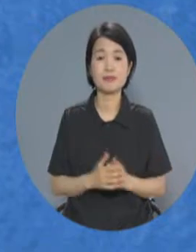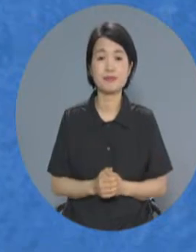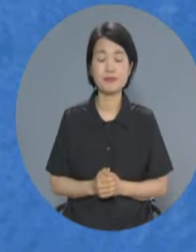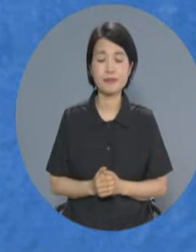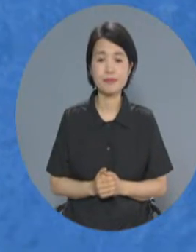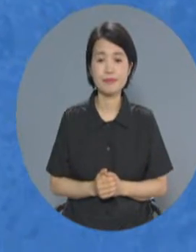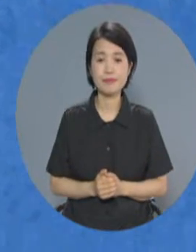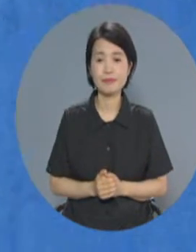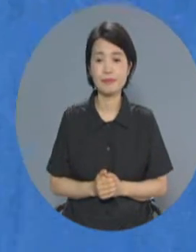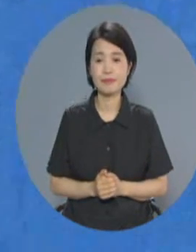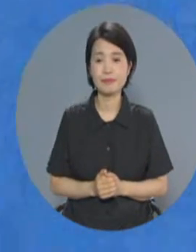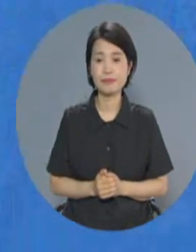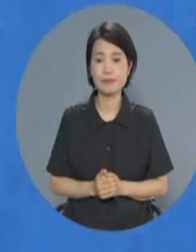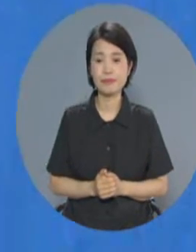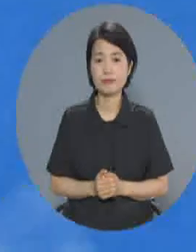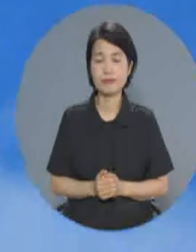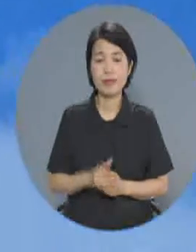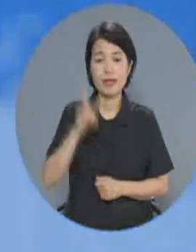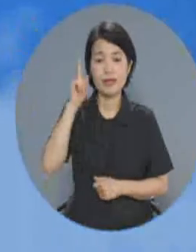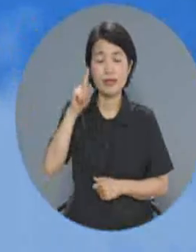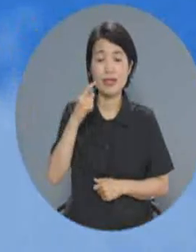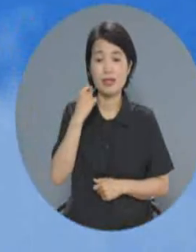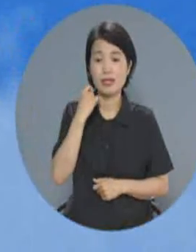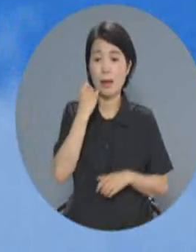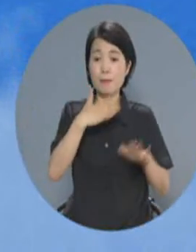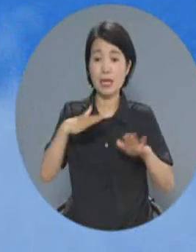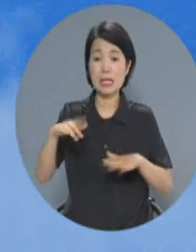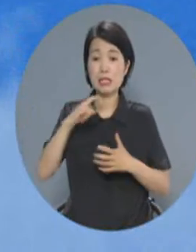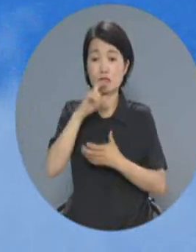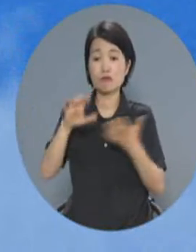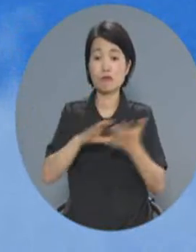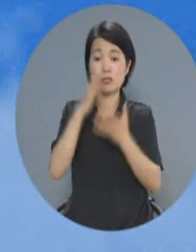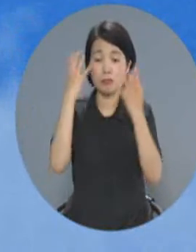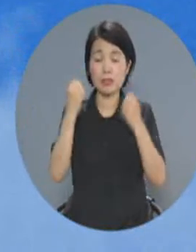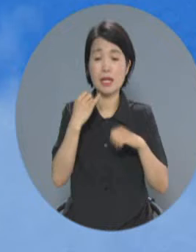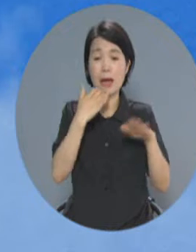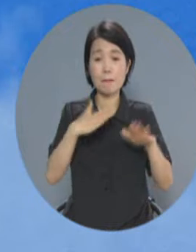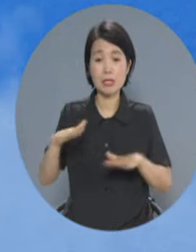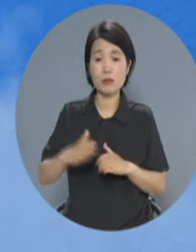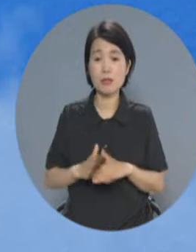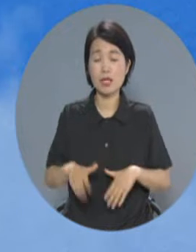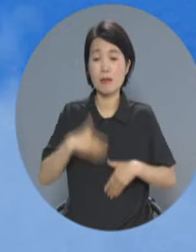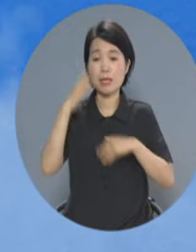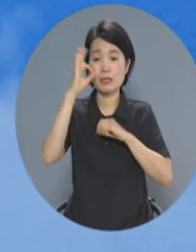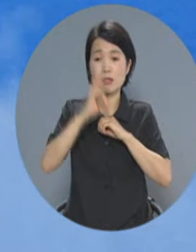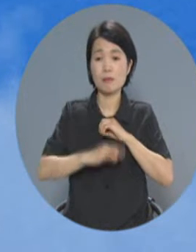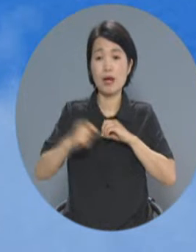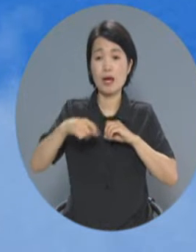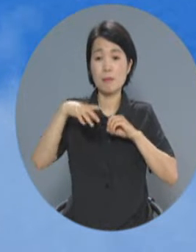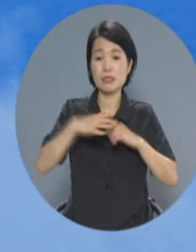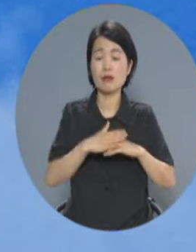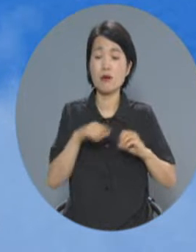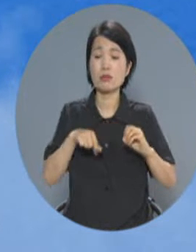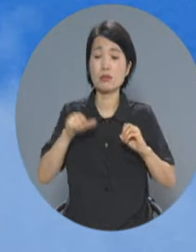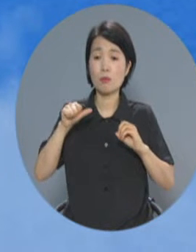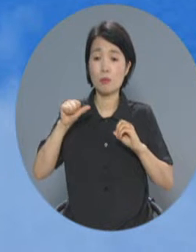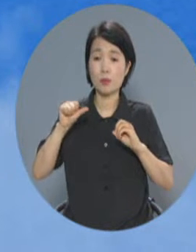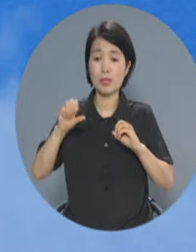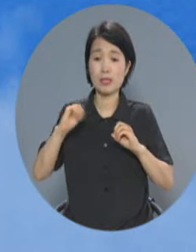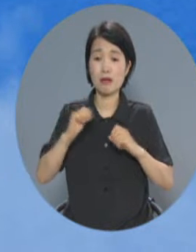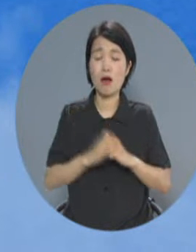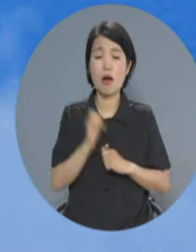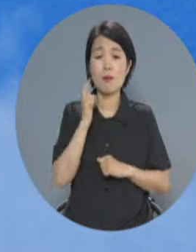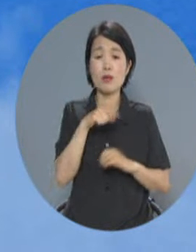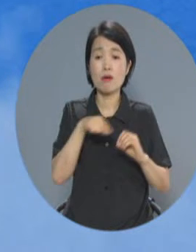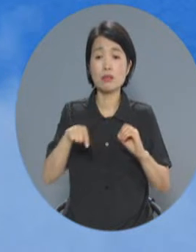보이겠습니다 내일의 상도 구름이 많게는 데요 파도는 남의 서부 앞바다에서 0.5m 먼